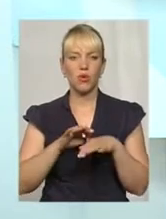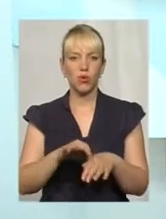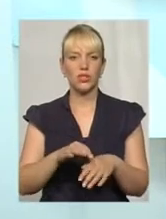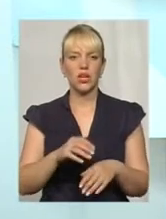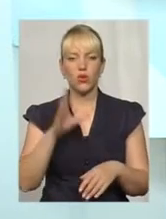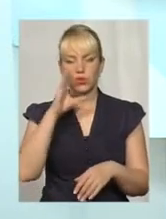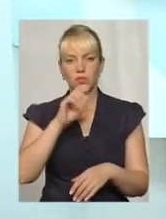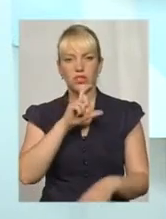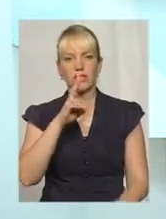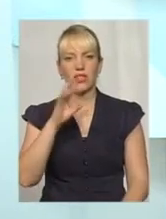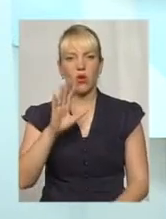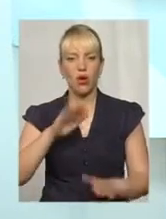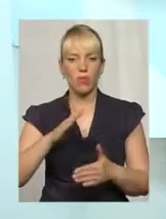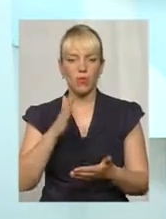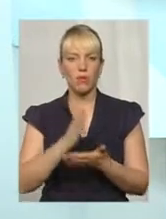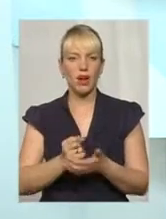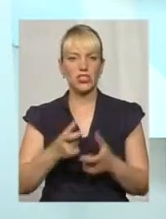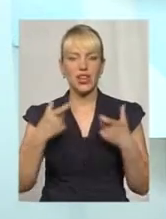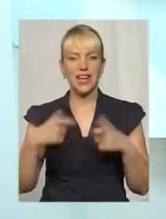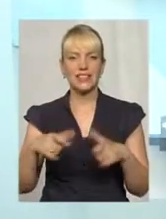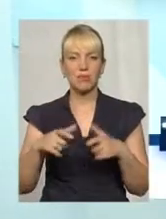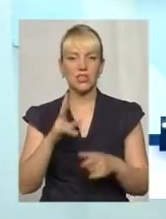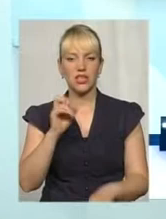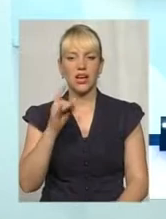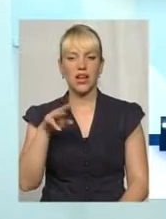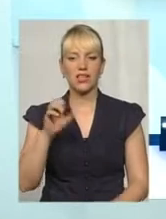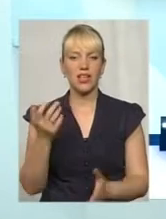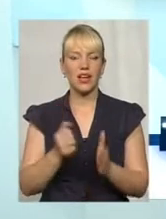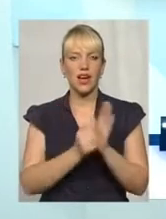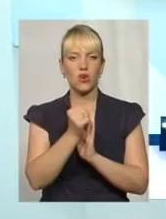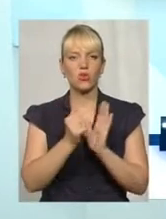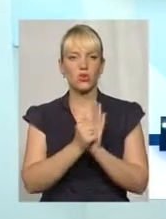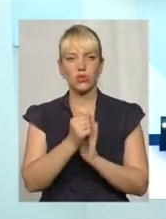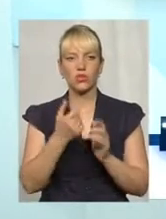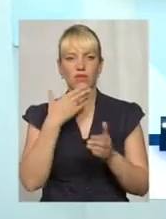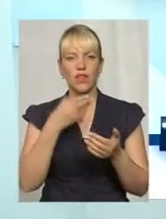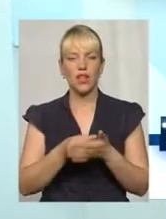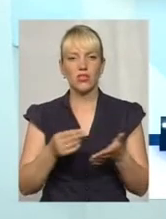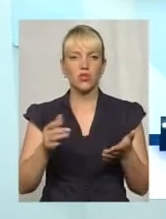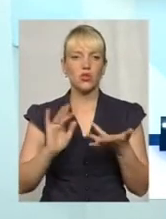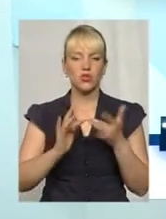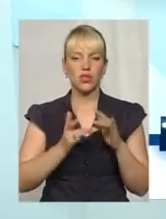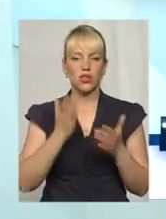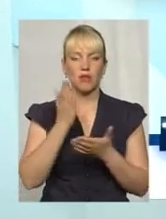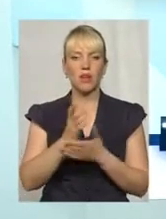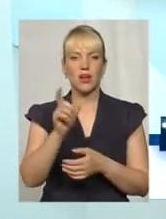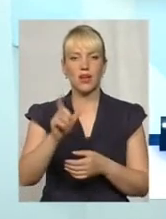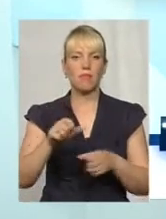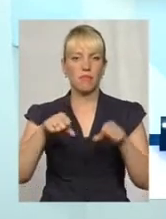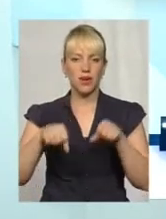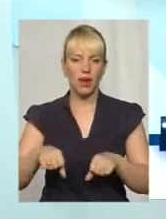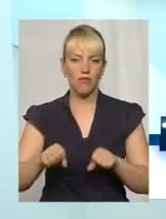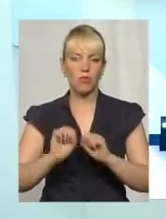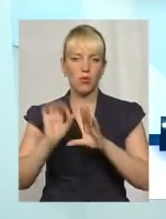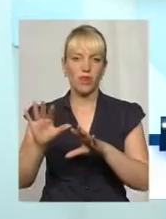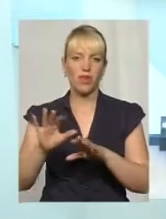а потім, маючи на руках екзаменаційну карту, яка роздруковується з власної сторінки, він має право подавати ці документи до вищих